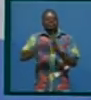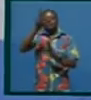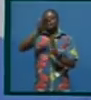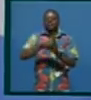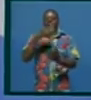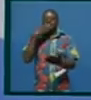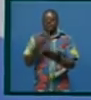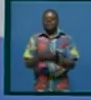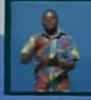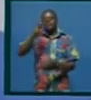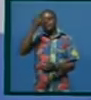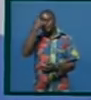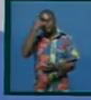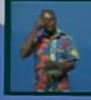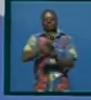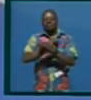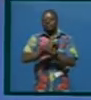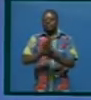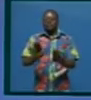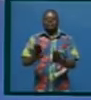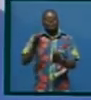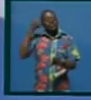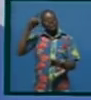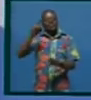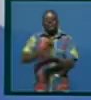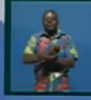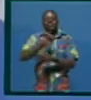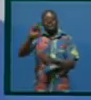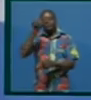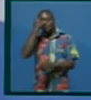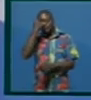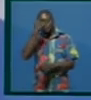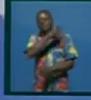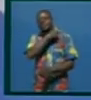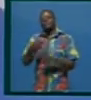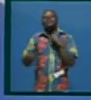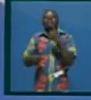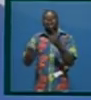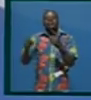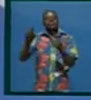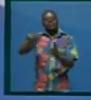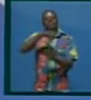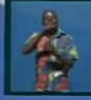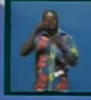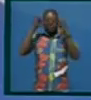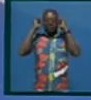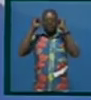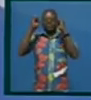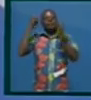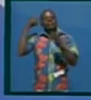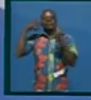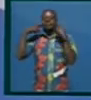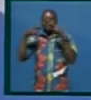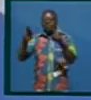une gouvernance vertueuse. Et la gouvernance vertueuse signifie qu'au niveau du système éducatif, il faut avoir un regard